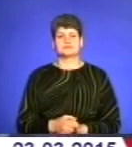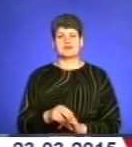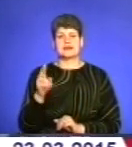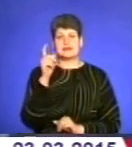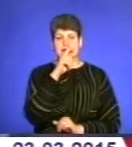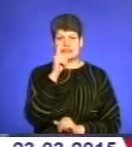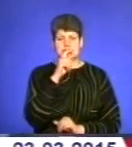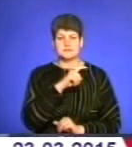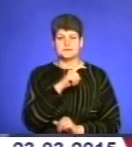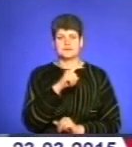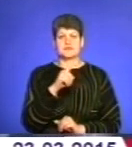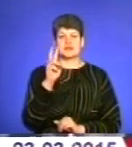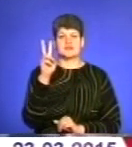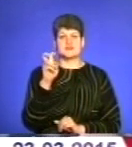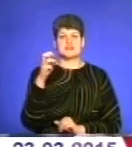Дизельне пальне на